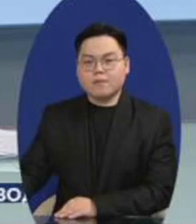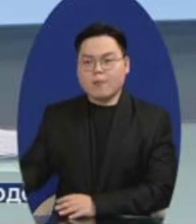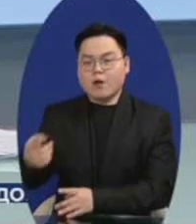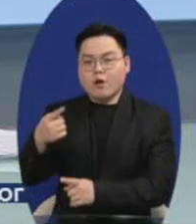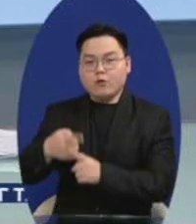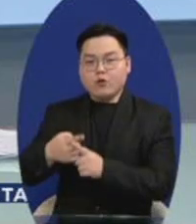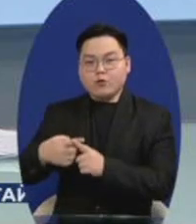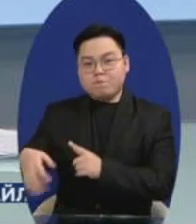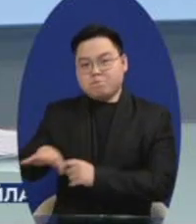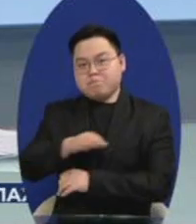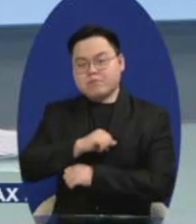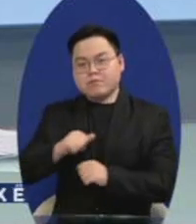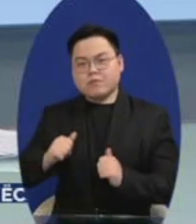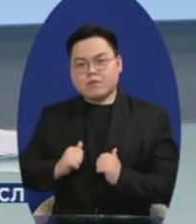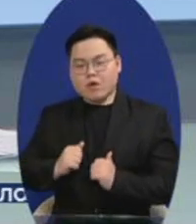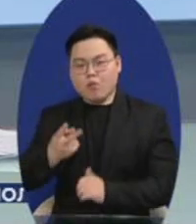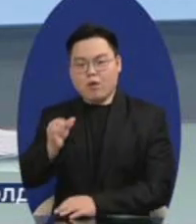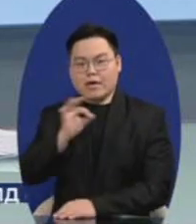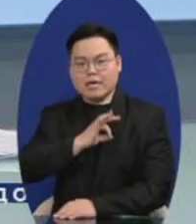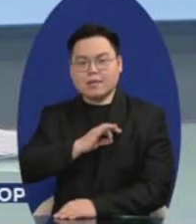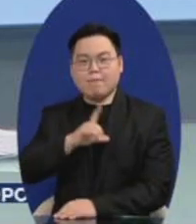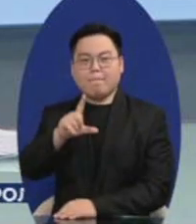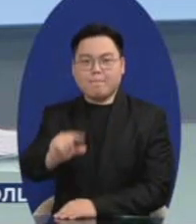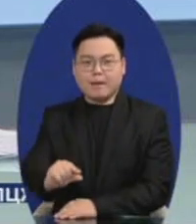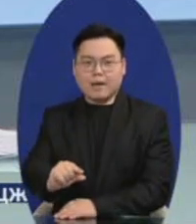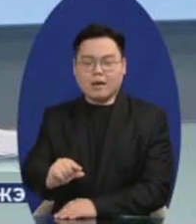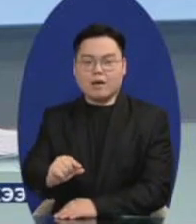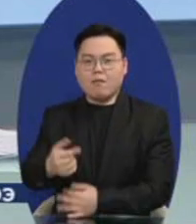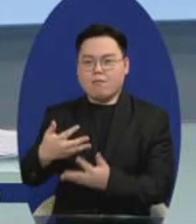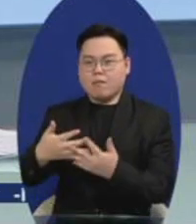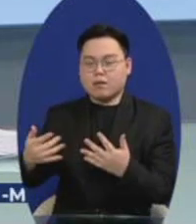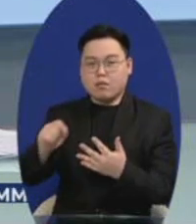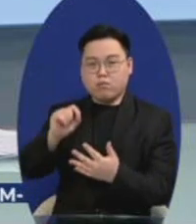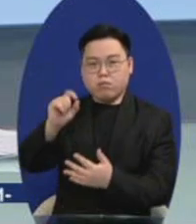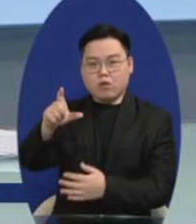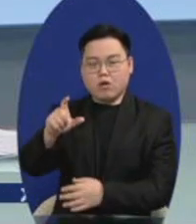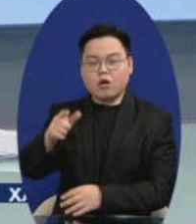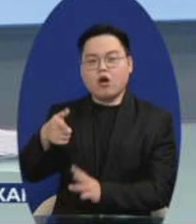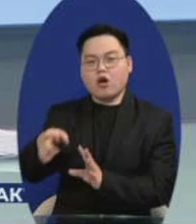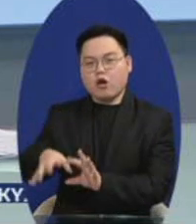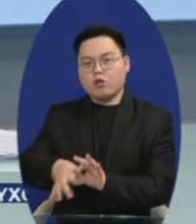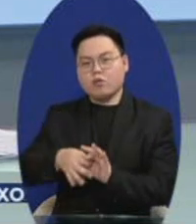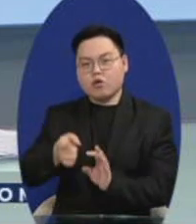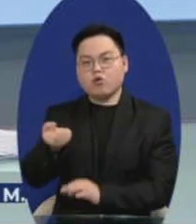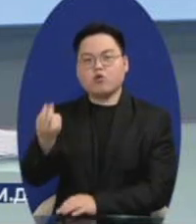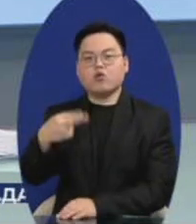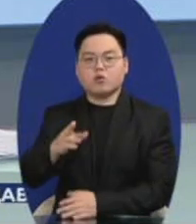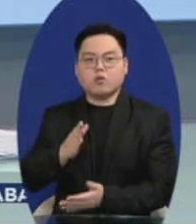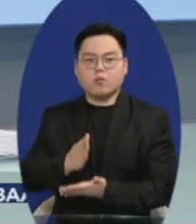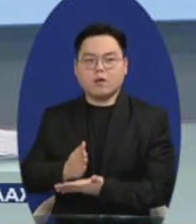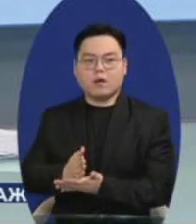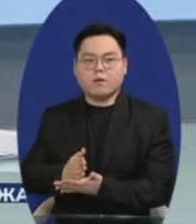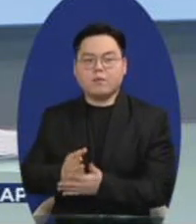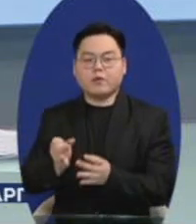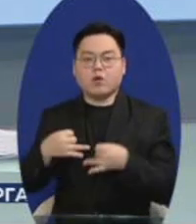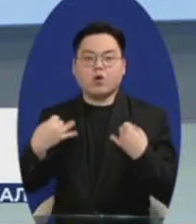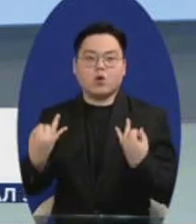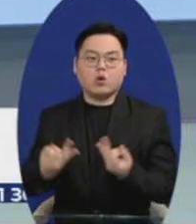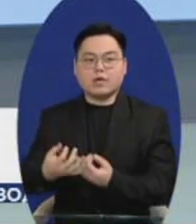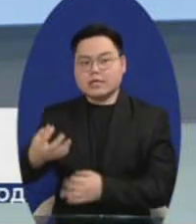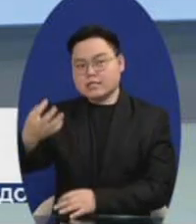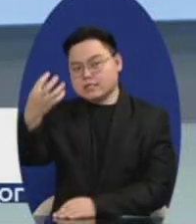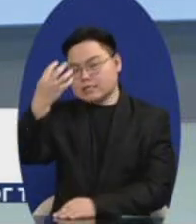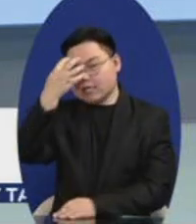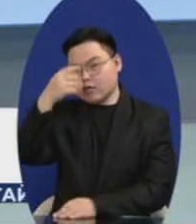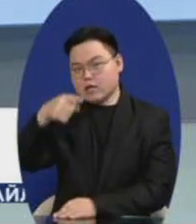Дор нутгийн иргэдэд мөнгөн орлого хомс мөн бараа бүтээгдэхүүний үн өндөр байгаа нь хүн дээр тусаж байгааг иргэд хүндэж байгаа. За харин улсын их орлуулын засгийн газрын зүгээс